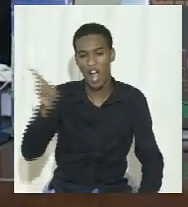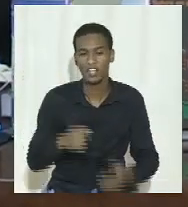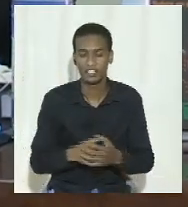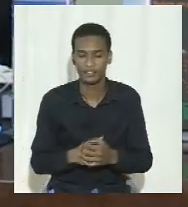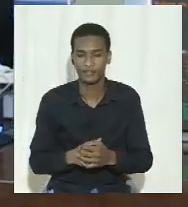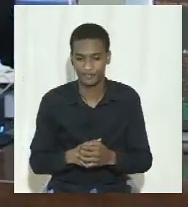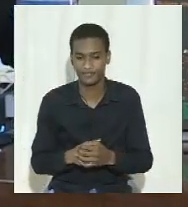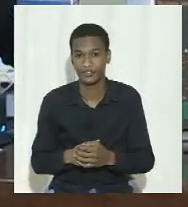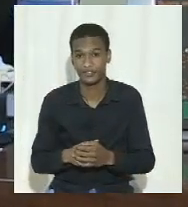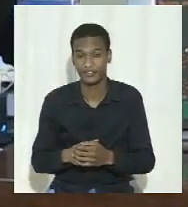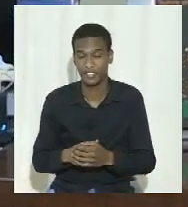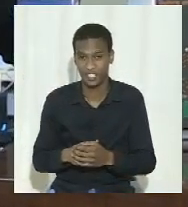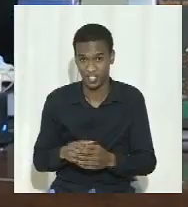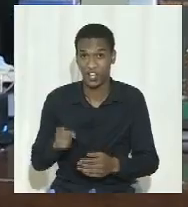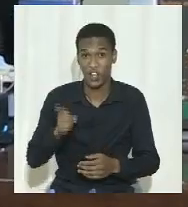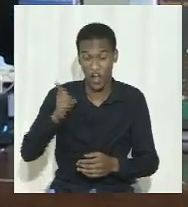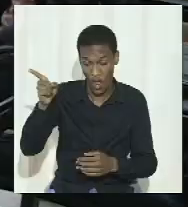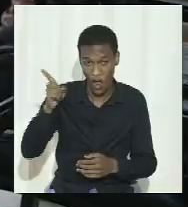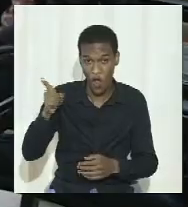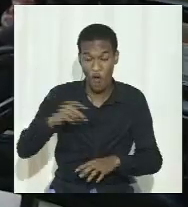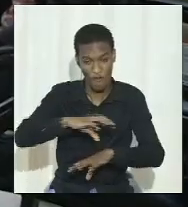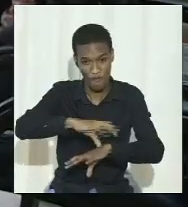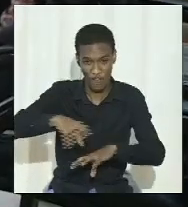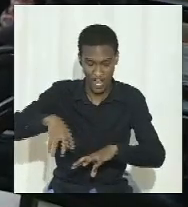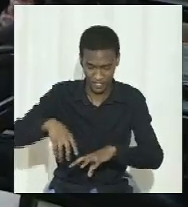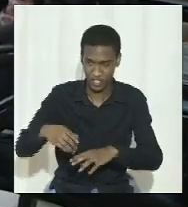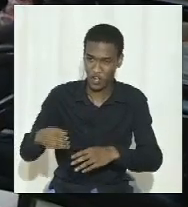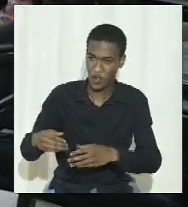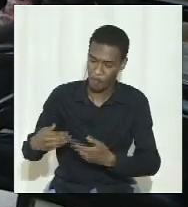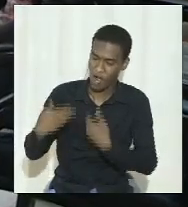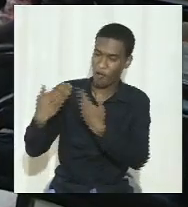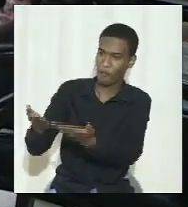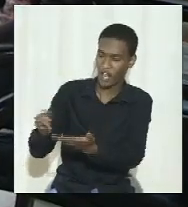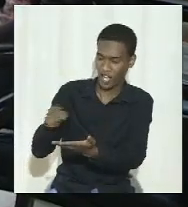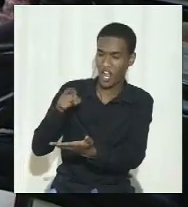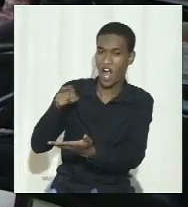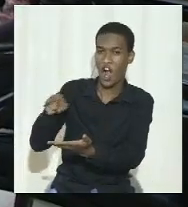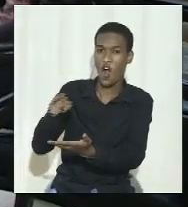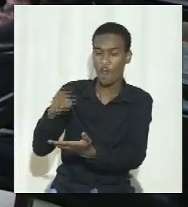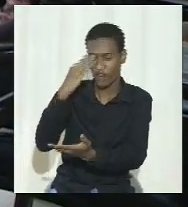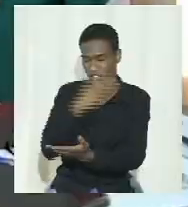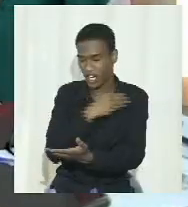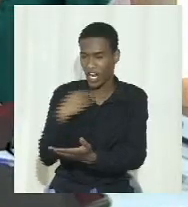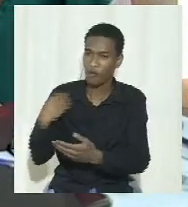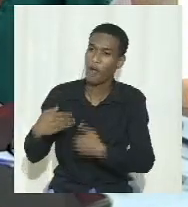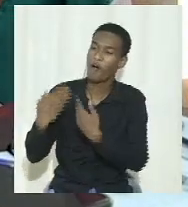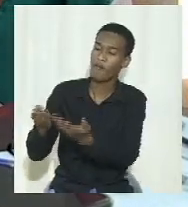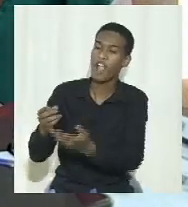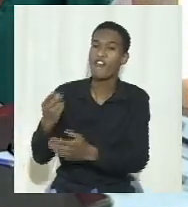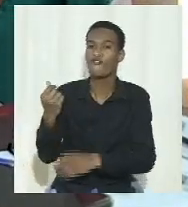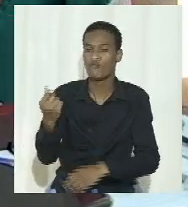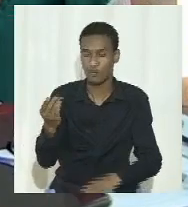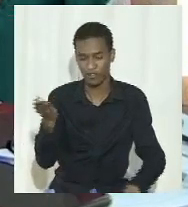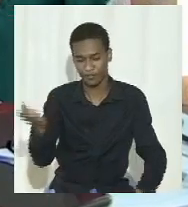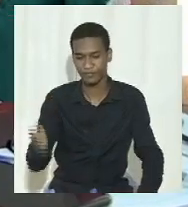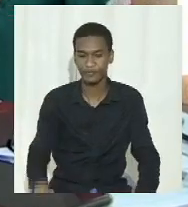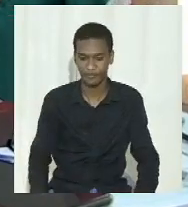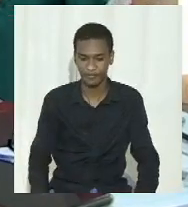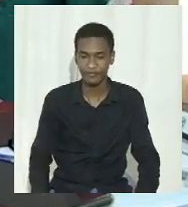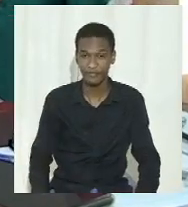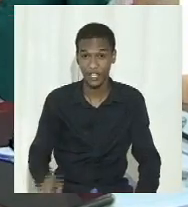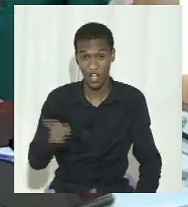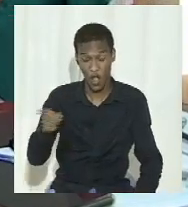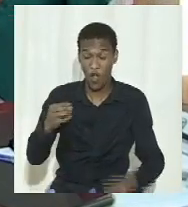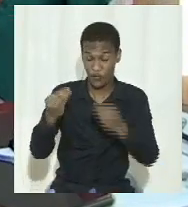aompana betsaka any amin'ny faritra ny tetibolina ny ministera. Ireo formation professionnelle ireo moa